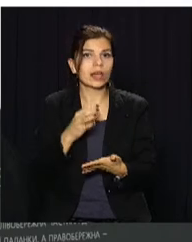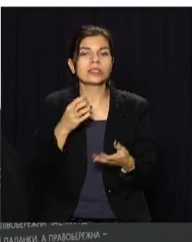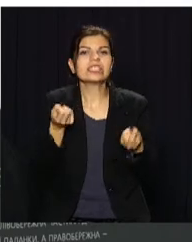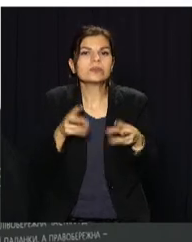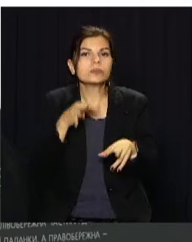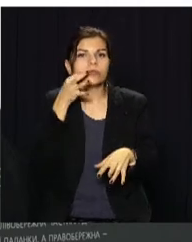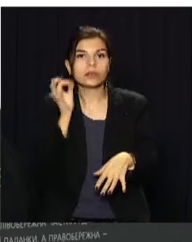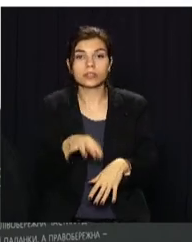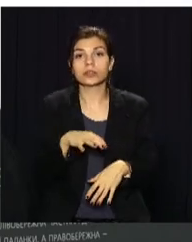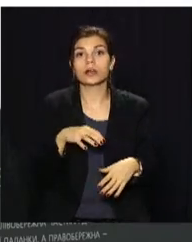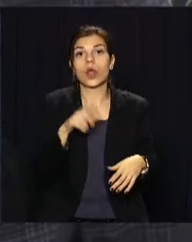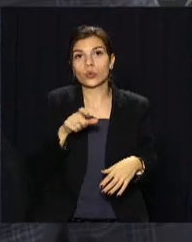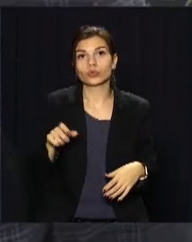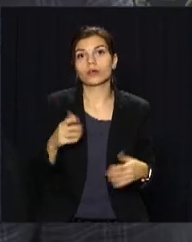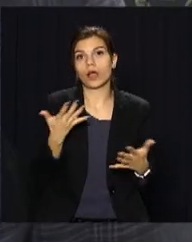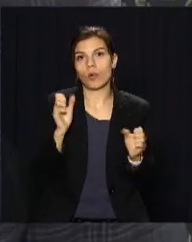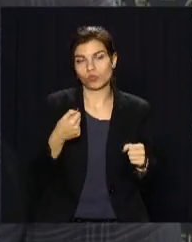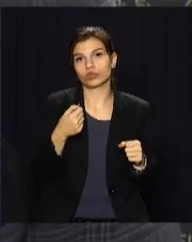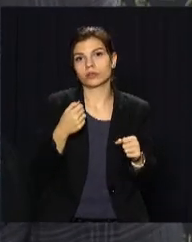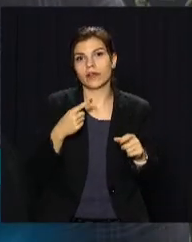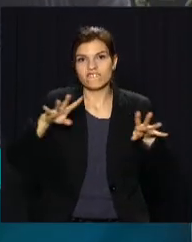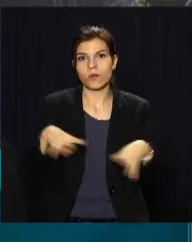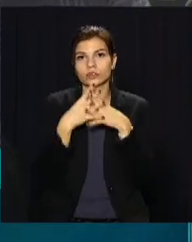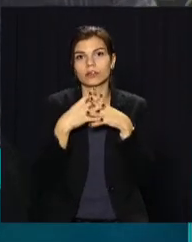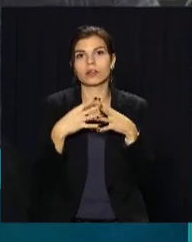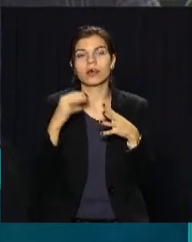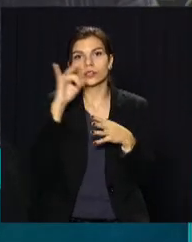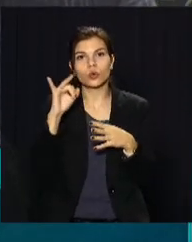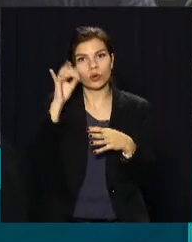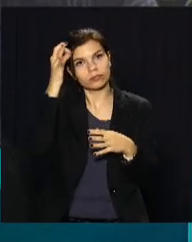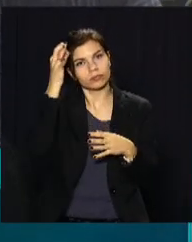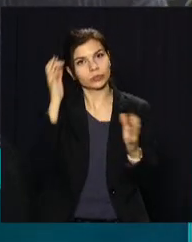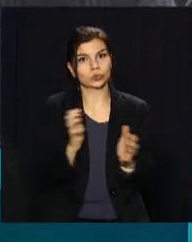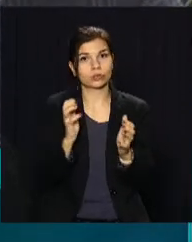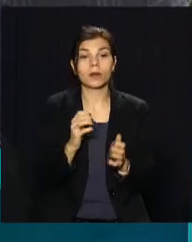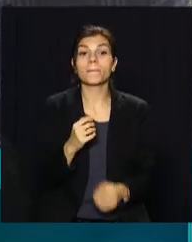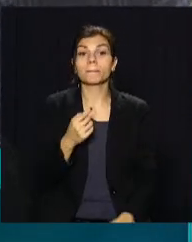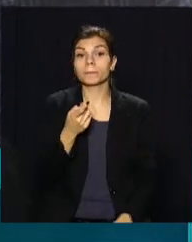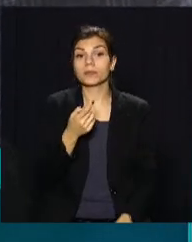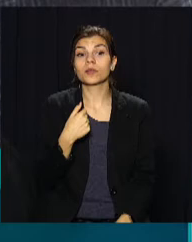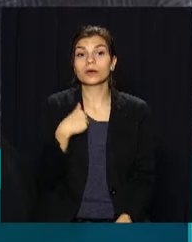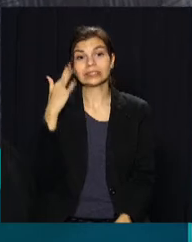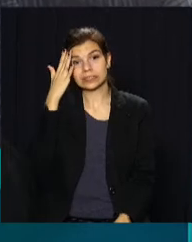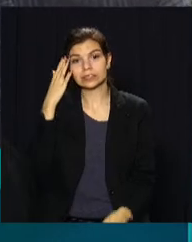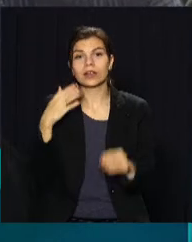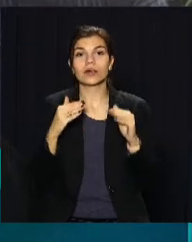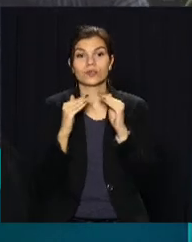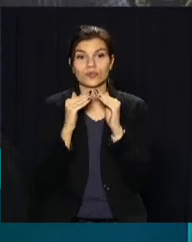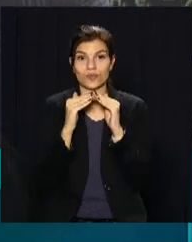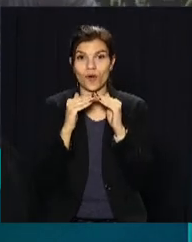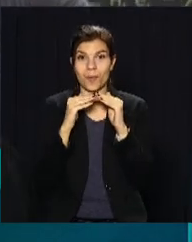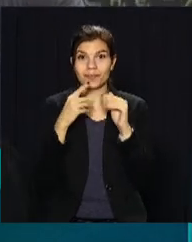і досить завзятих людей. Ми плануємо в дальнішому в самому домі губернатора робити реконструкцію і підготовку